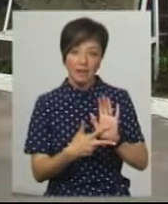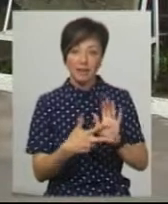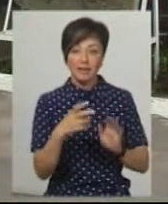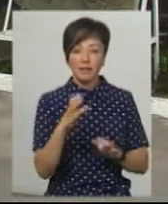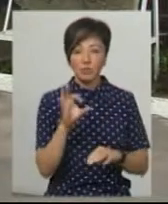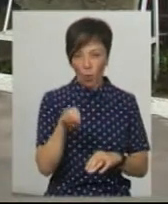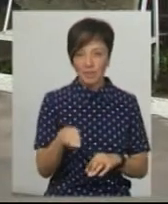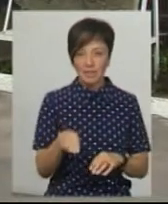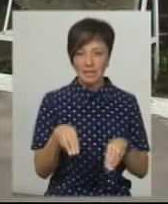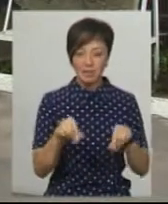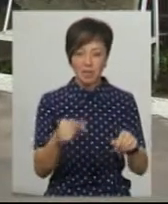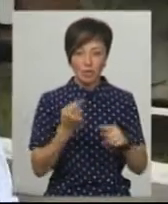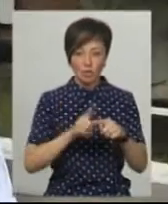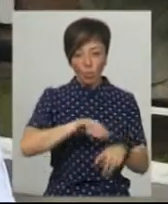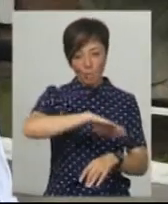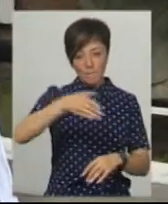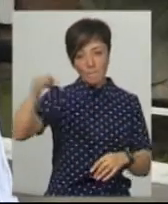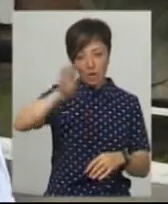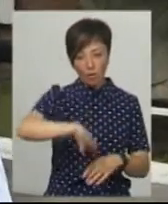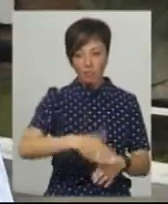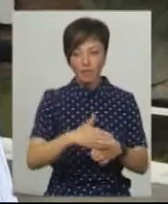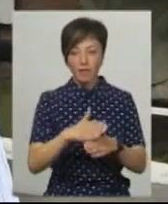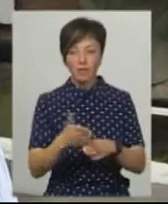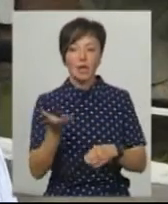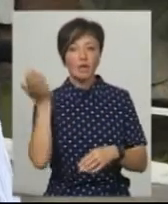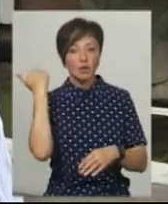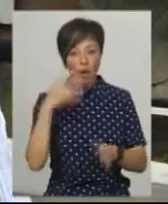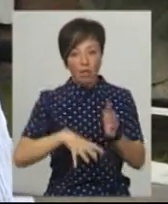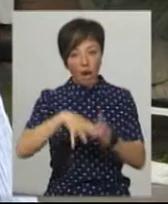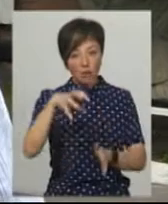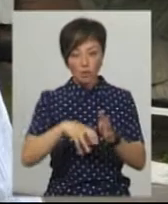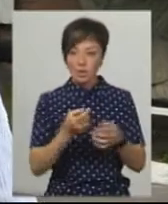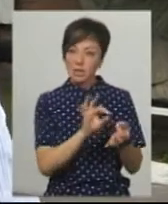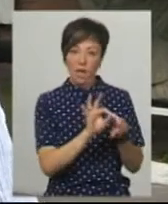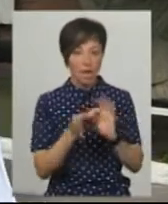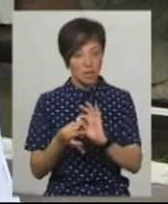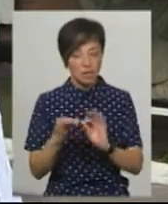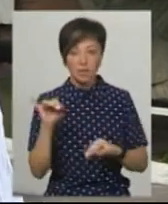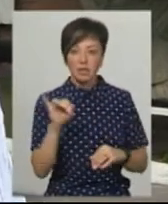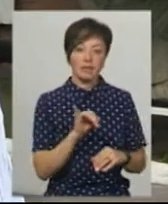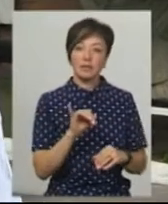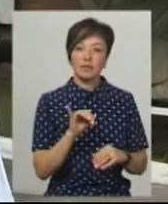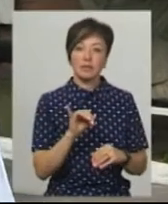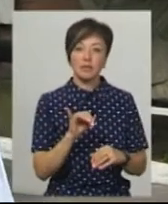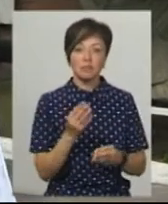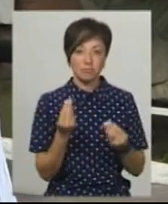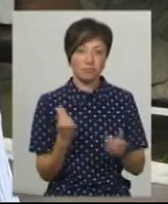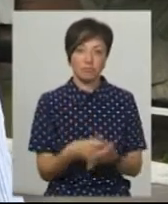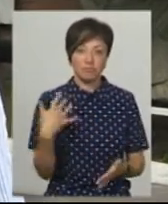цьому пагорбі, скажімо, Дубовському, виділили. На той час насоси – це були складні і досить